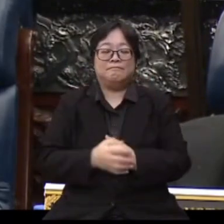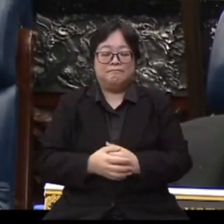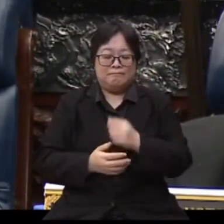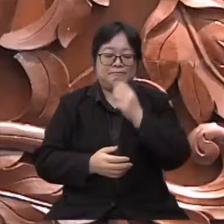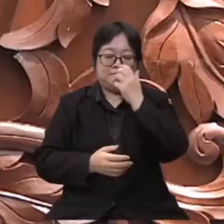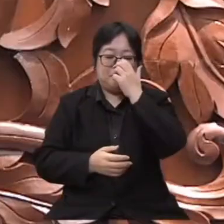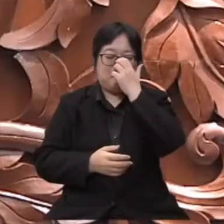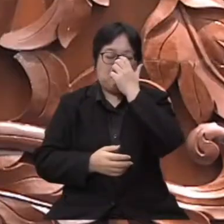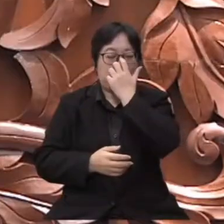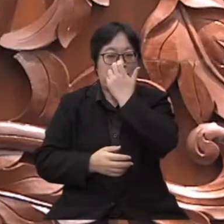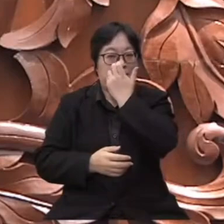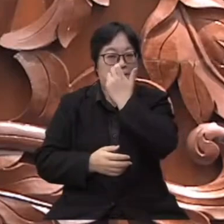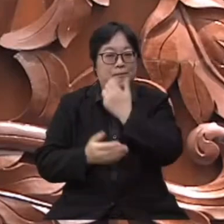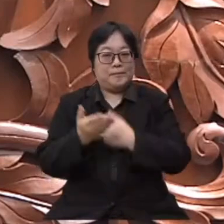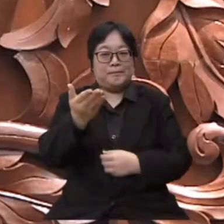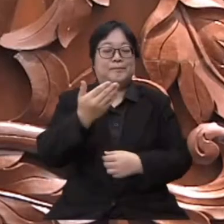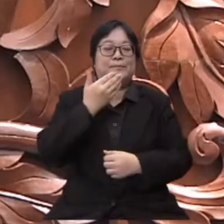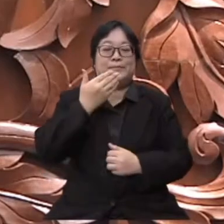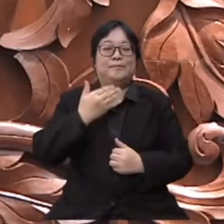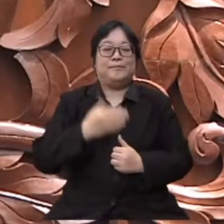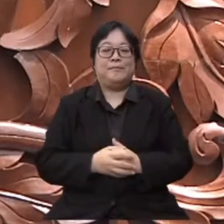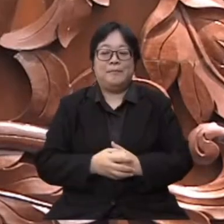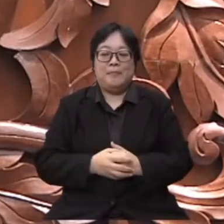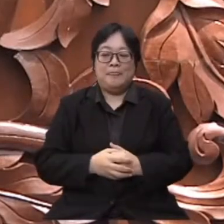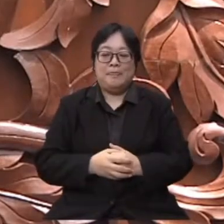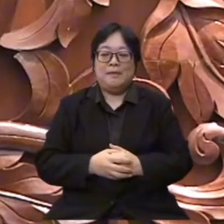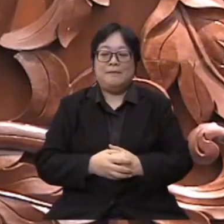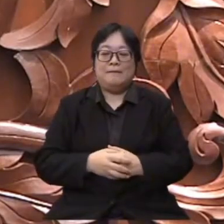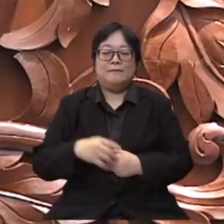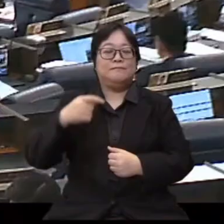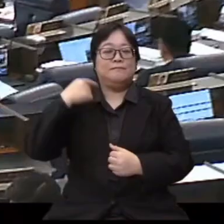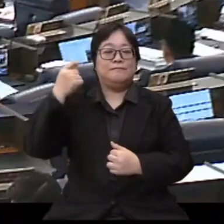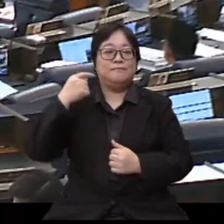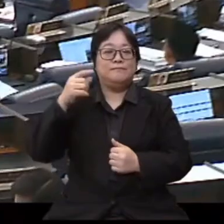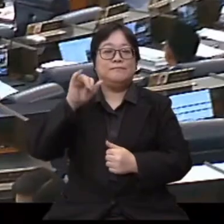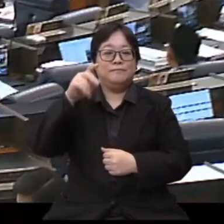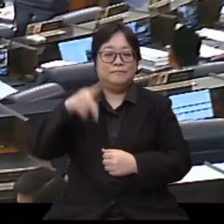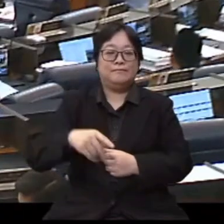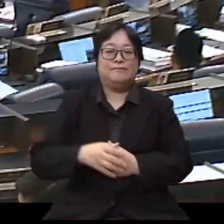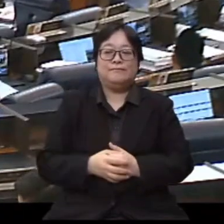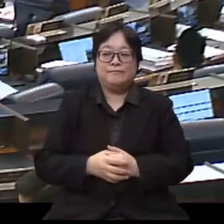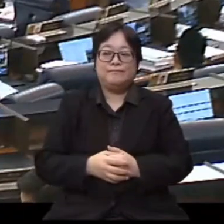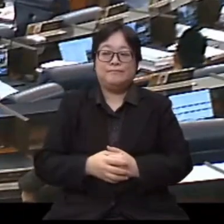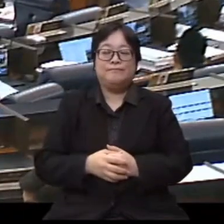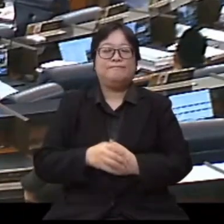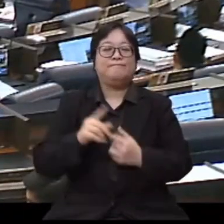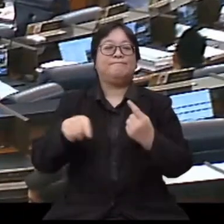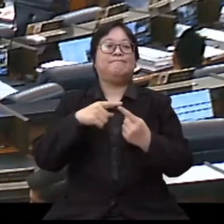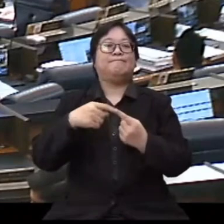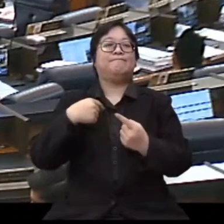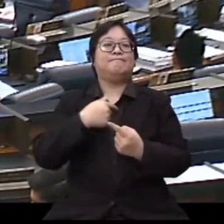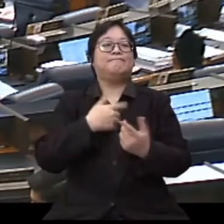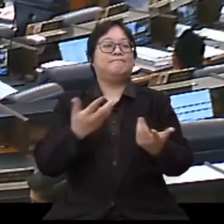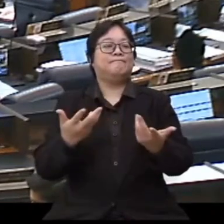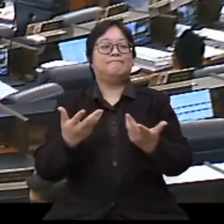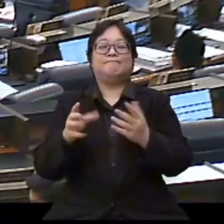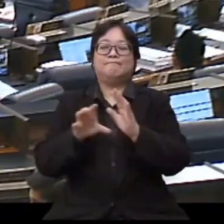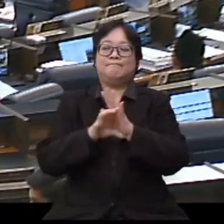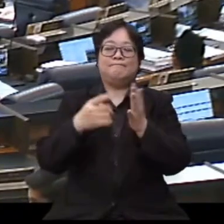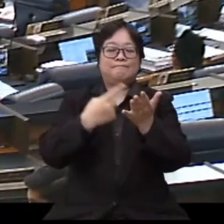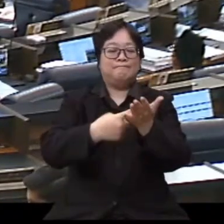Di-Pertua. Bacok. Terima kasih Tuan Puan Yang Di-Pertua. Apabila kita bercakap